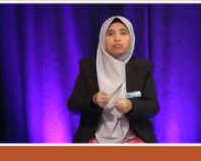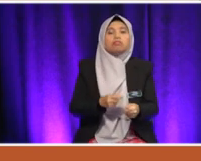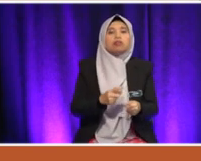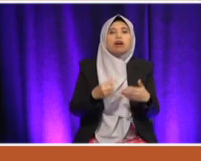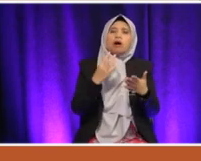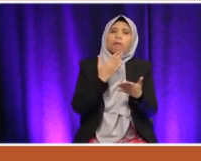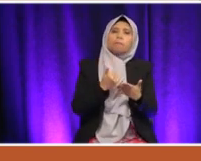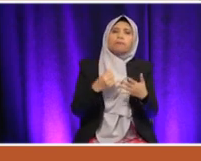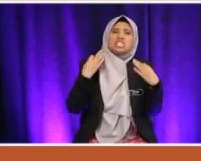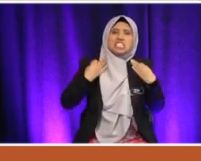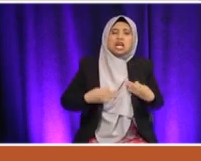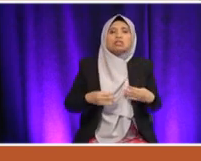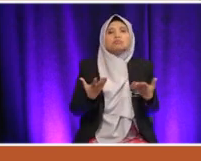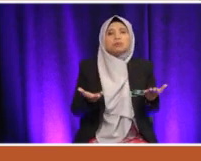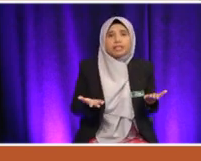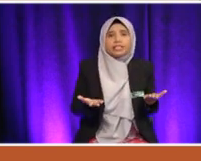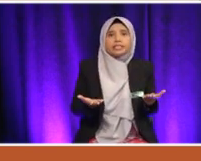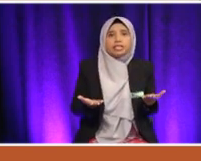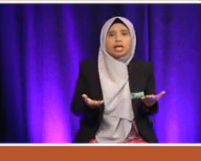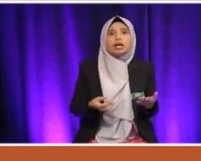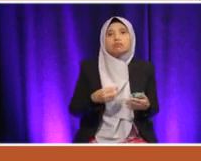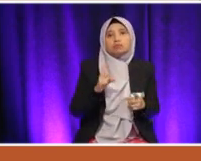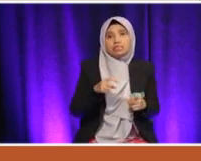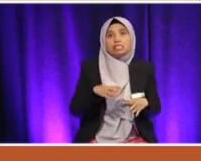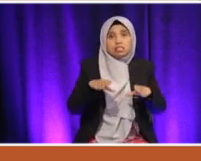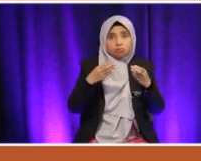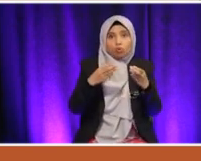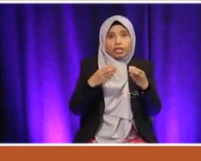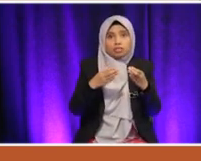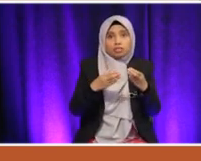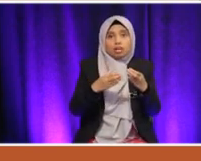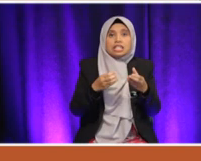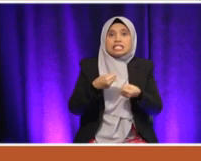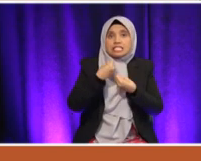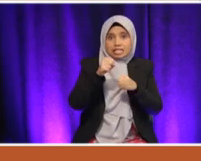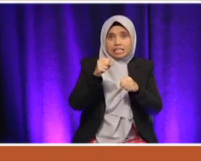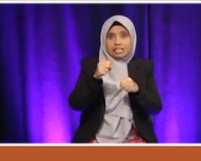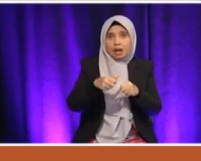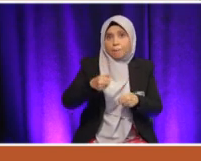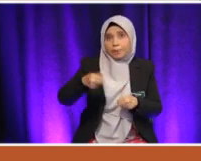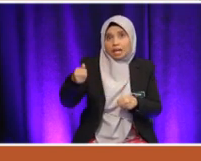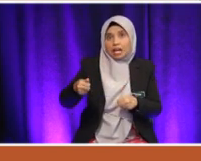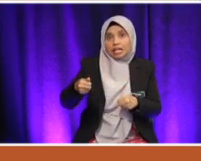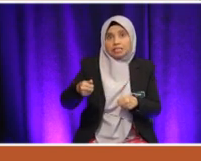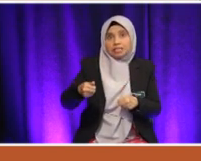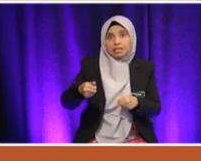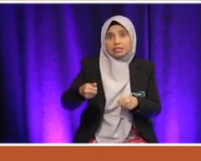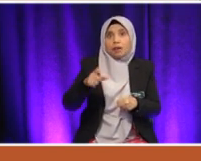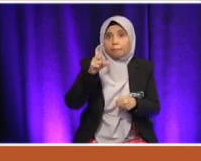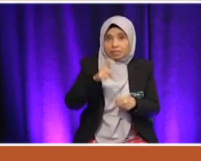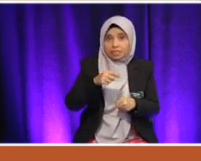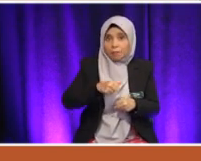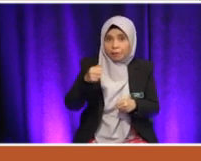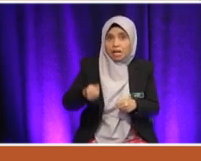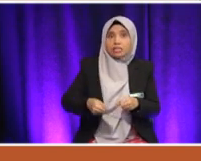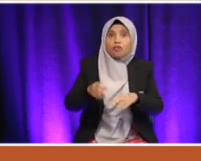Bagaimana oke itu perlu dilakukan kemudian menyediakan peralatan yang diperlukan dan memastikan peralatan berfungsi